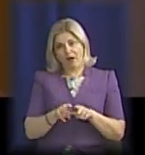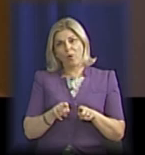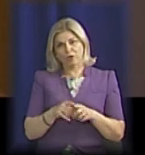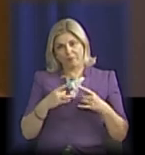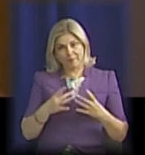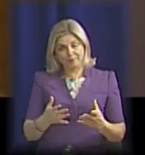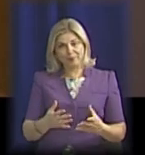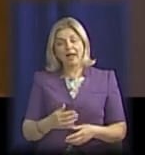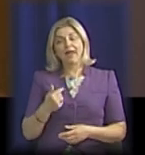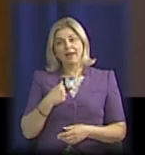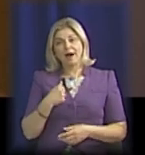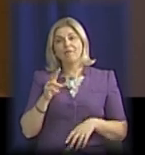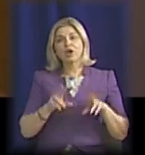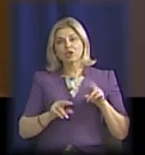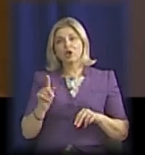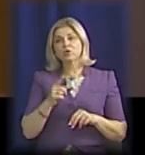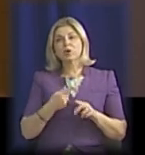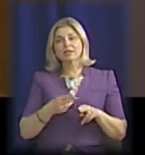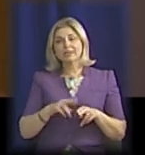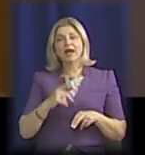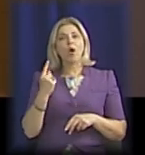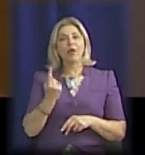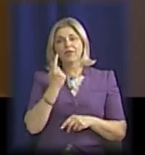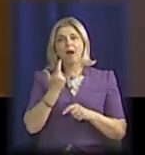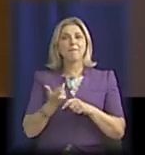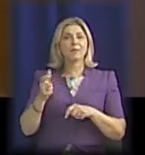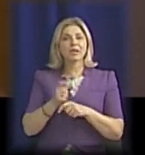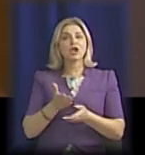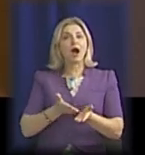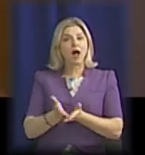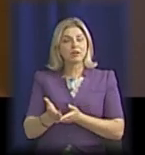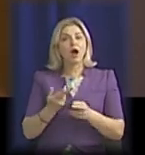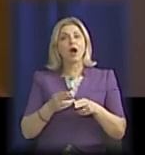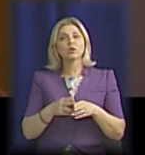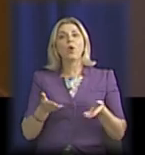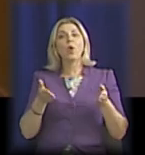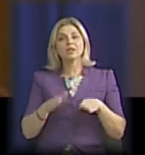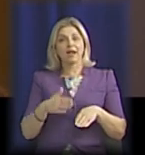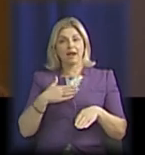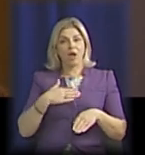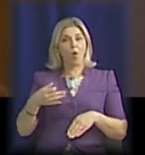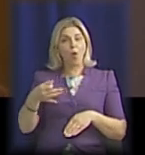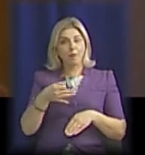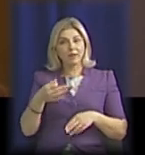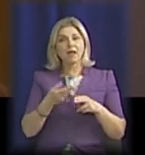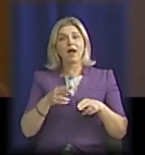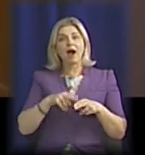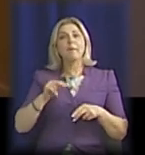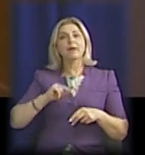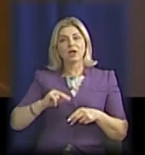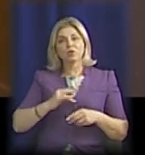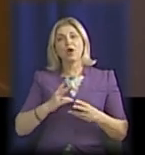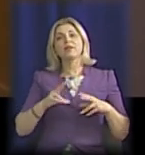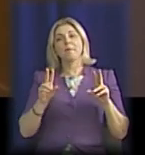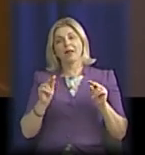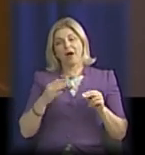що це одна з найбільших галузей, яка залишилась в нашій області, яка працює на благо